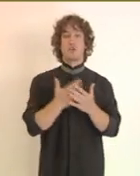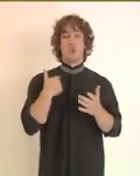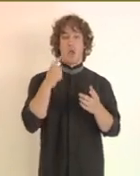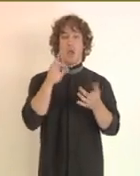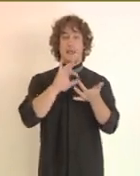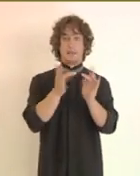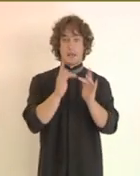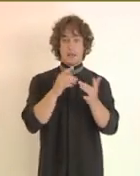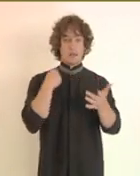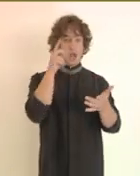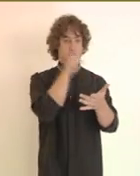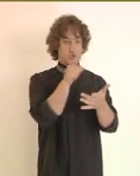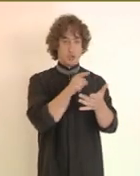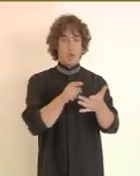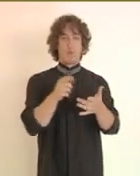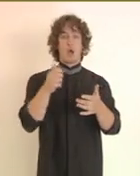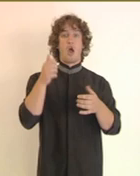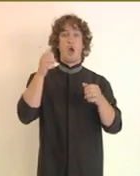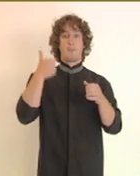ovce sú tie biele.